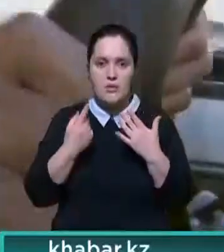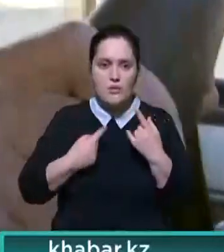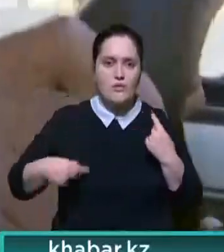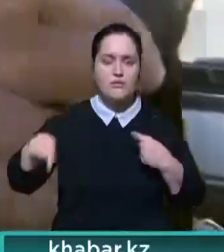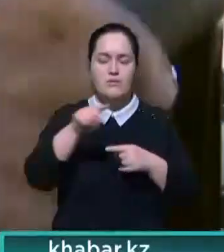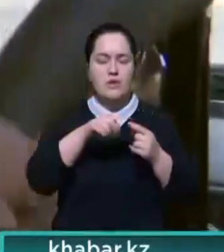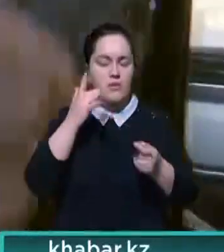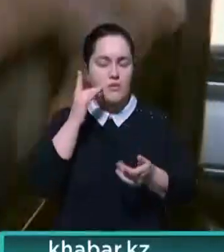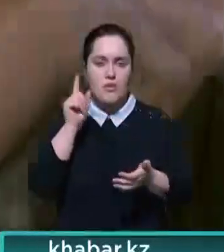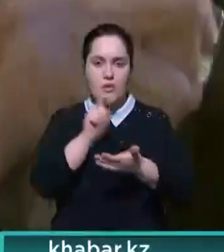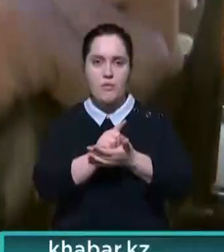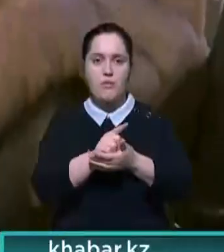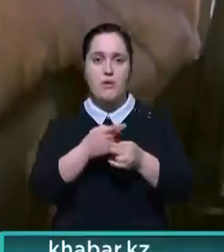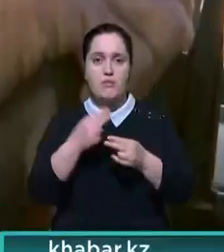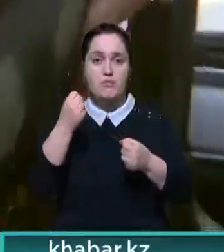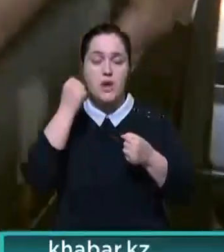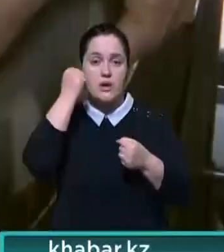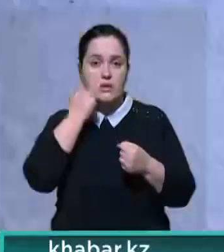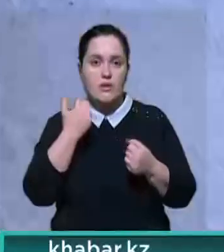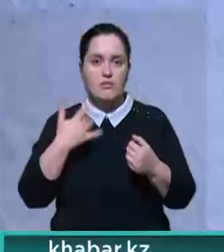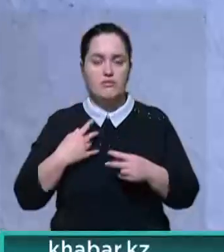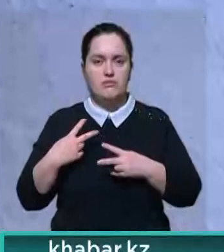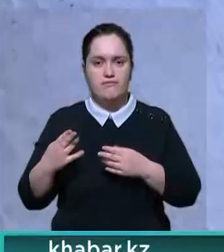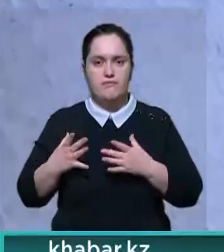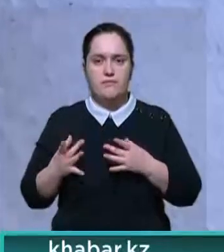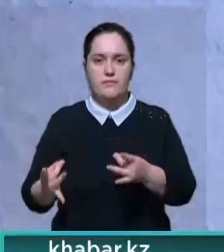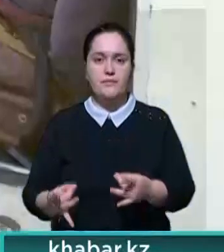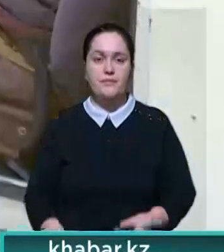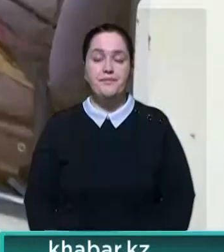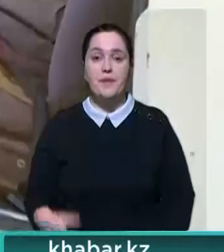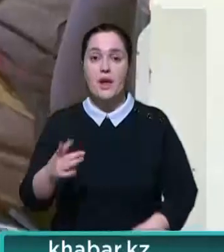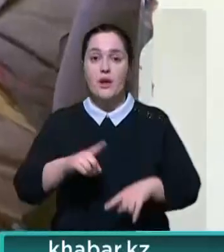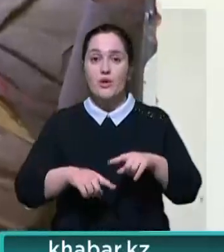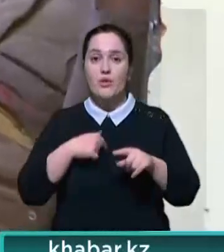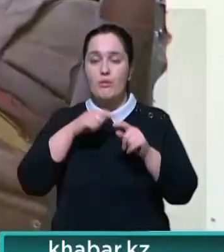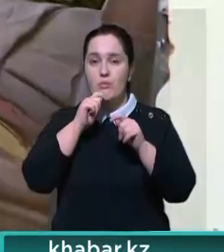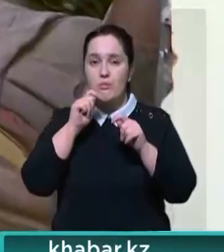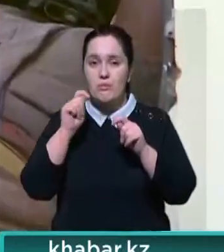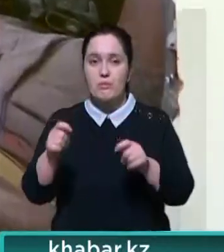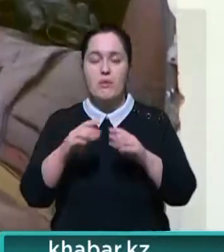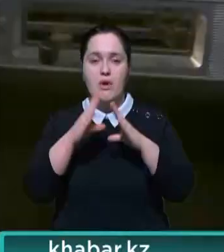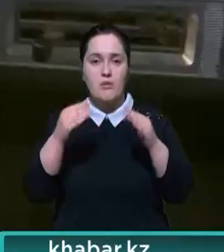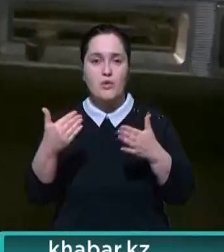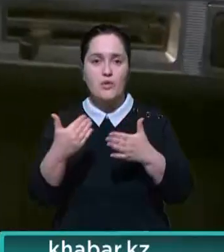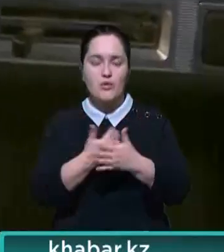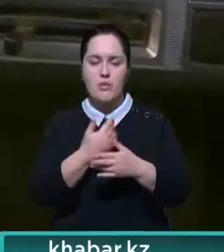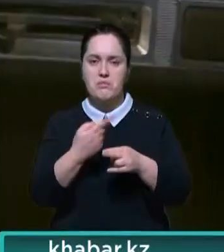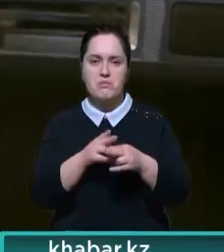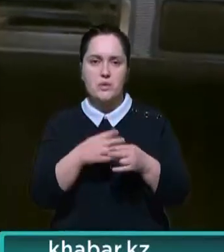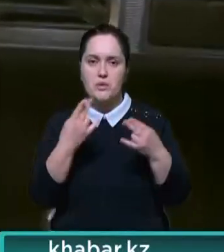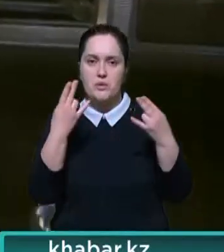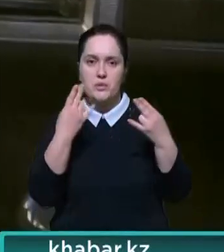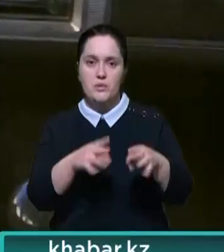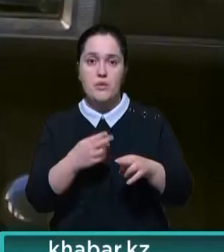день не удался. А машина хоть и старая, а уже родная. Родные много раз порывались подарить аксакалу новый автомобиль, но он все отговаривается, мол,